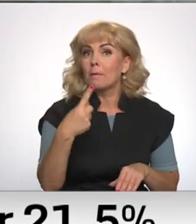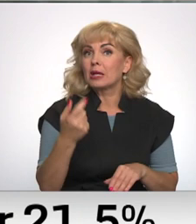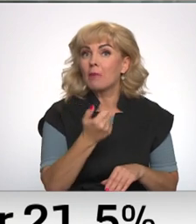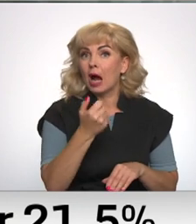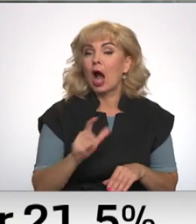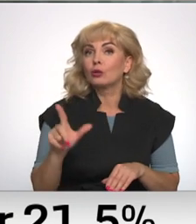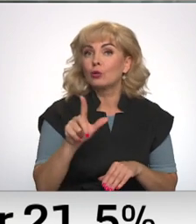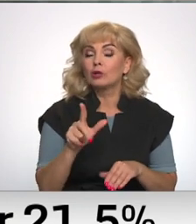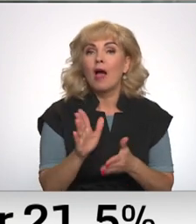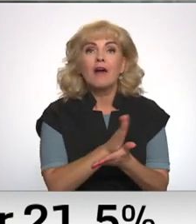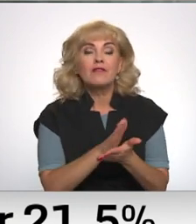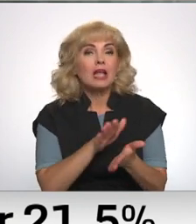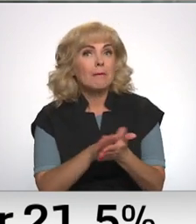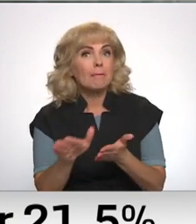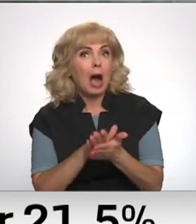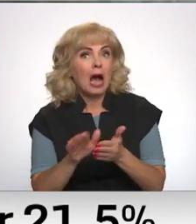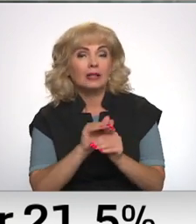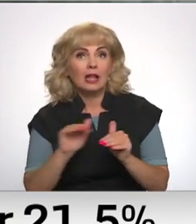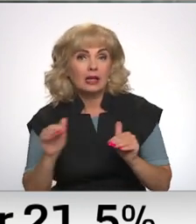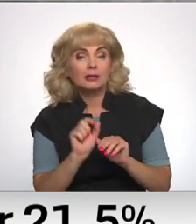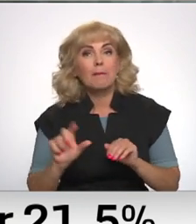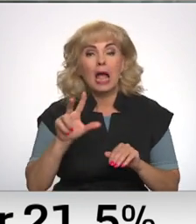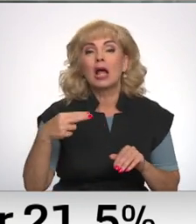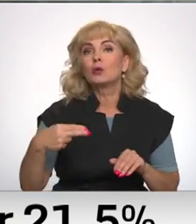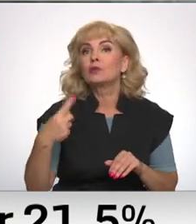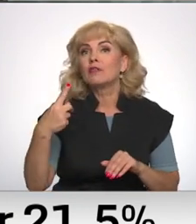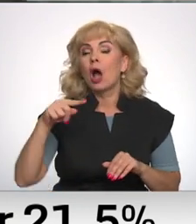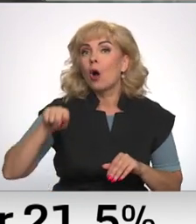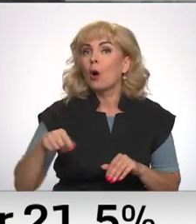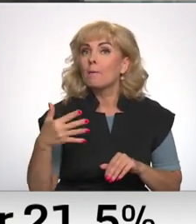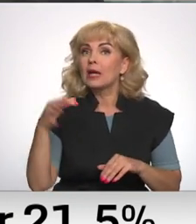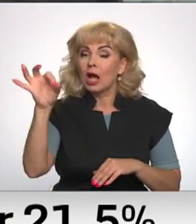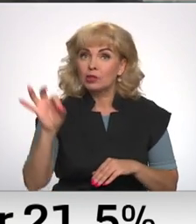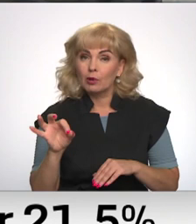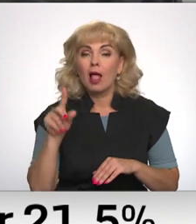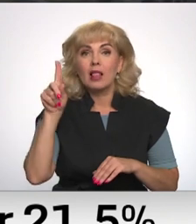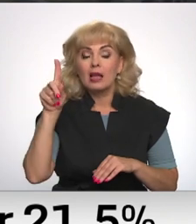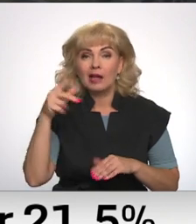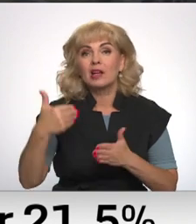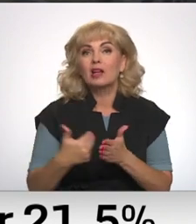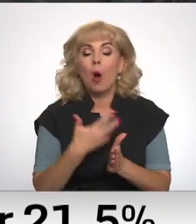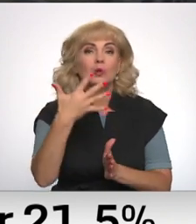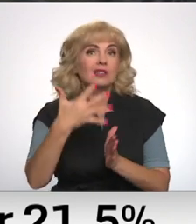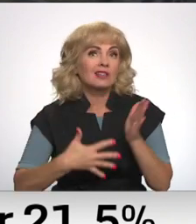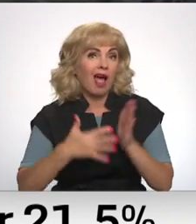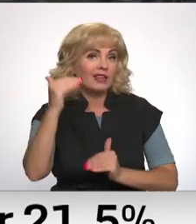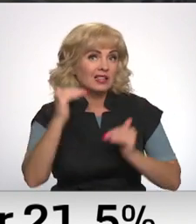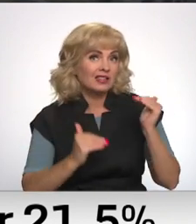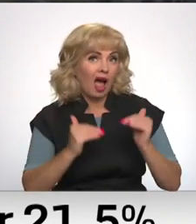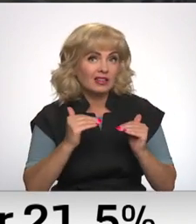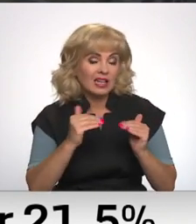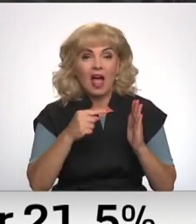vidējais patēriņa cenu līmenis palielinājies par 21,5%. Tā liecina jaunākie centrālās statistikas pārvaldes